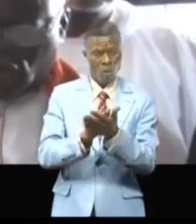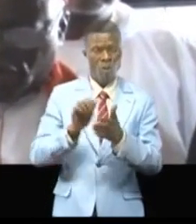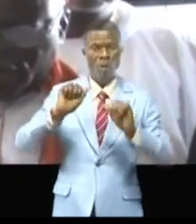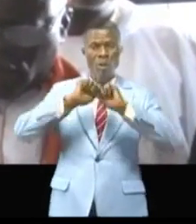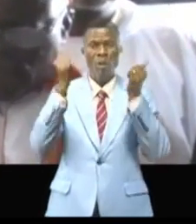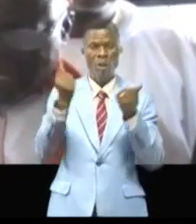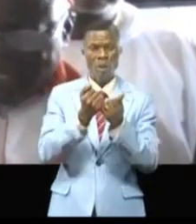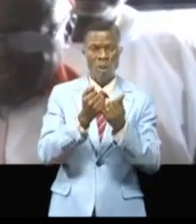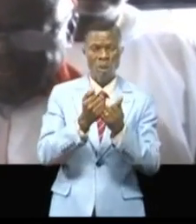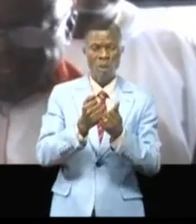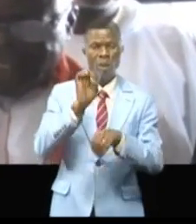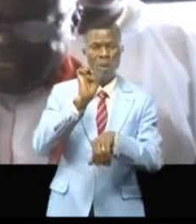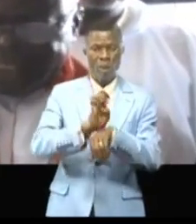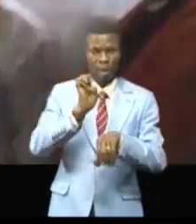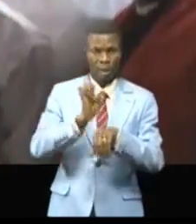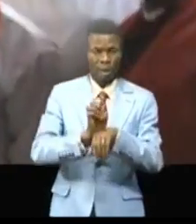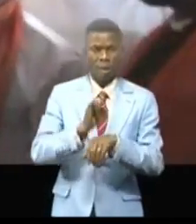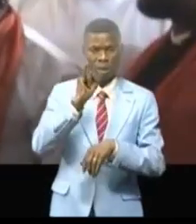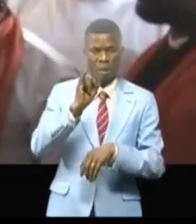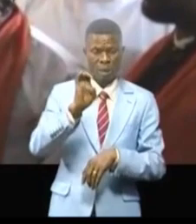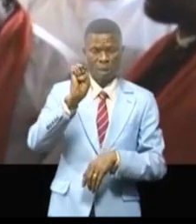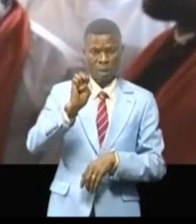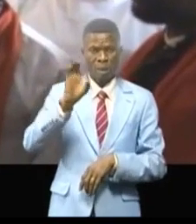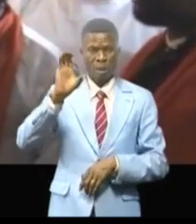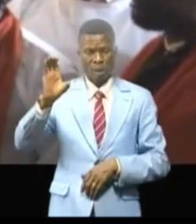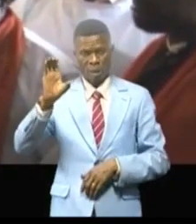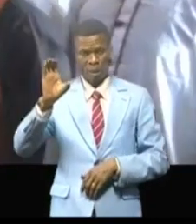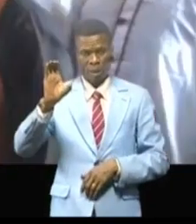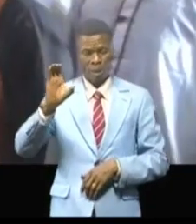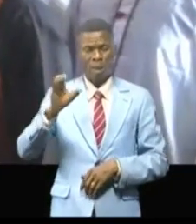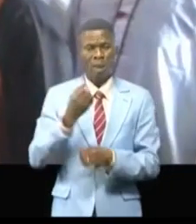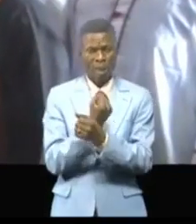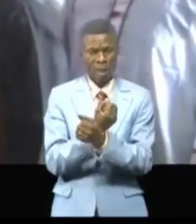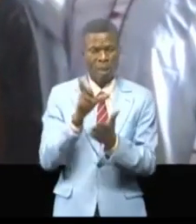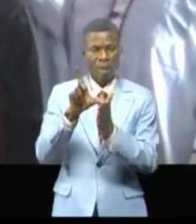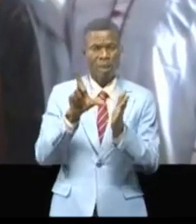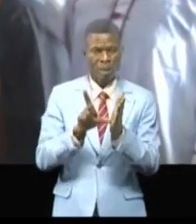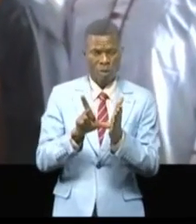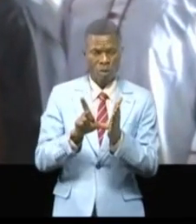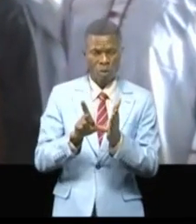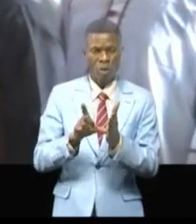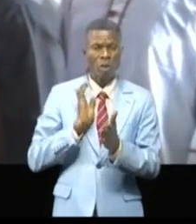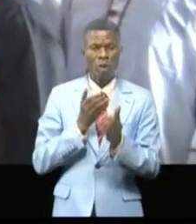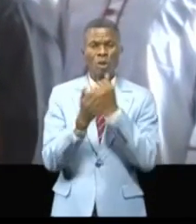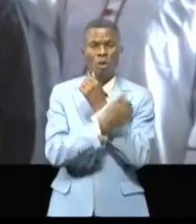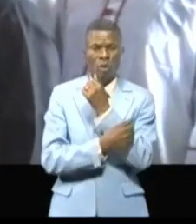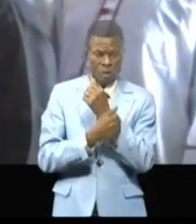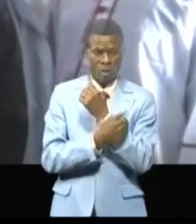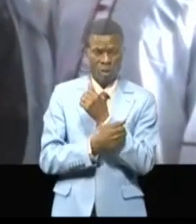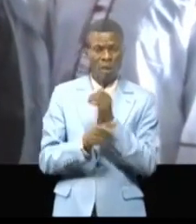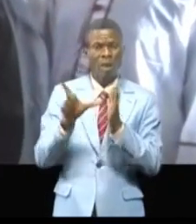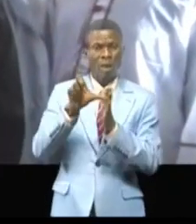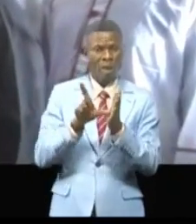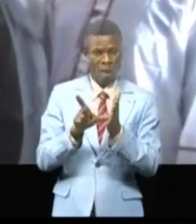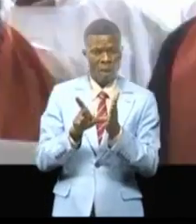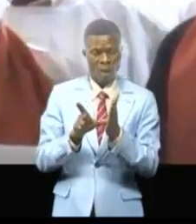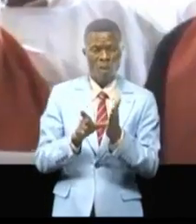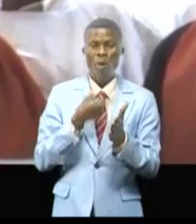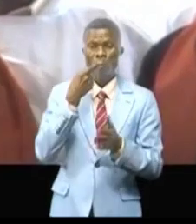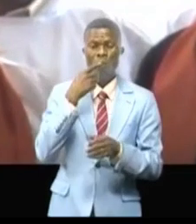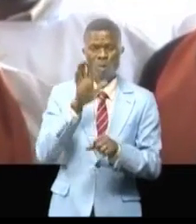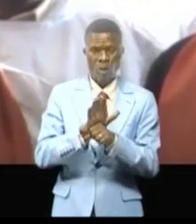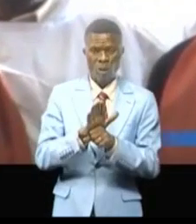l'association confessionnelle IEIC est régie par les lois et règlements de notre pays auxquels elle est assujettie, ce